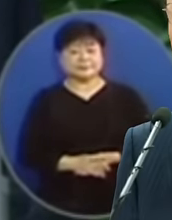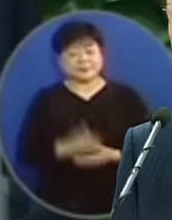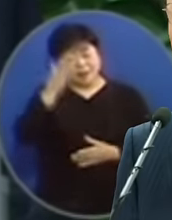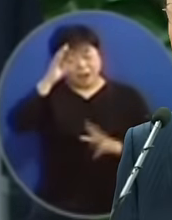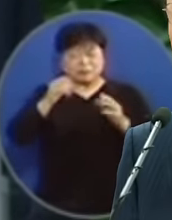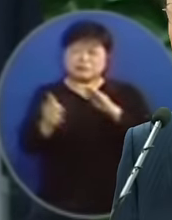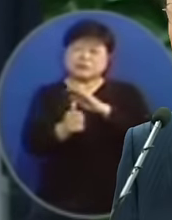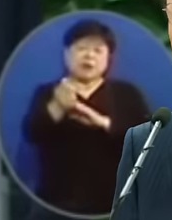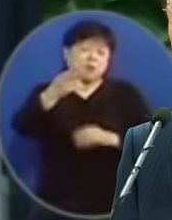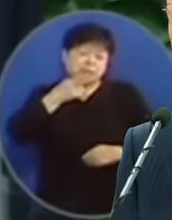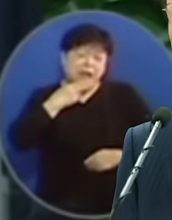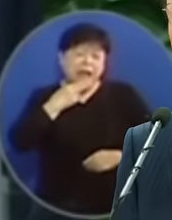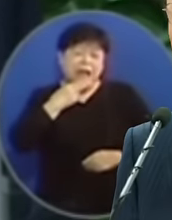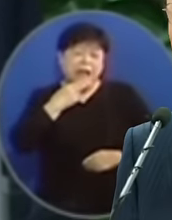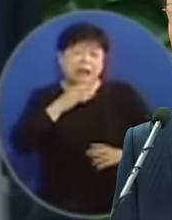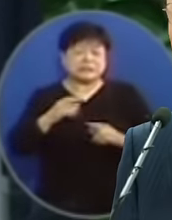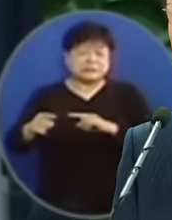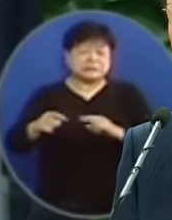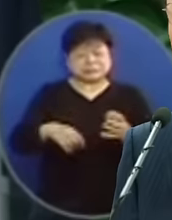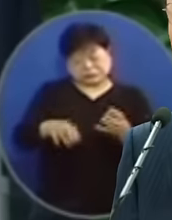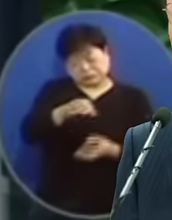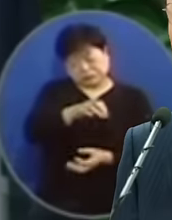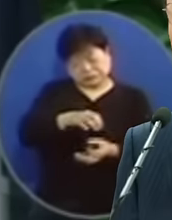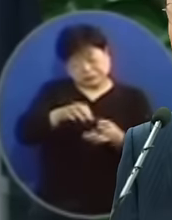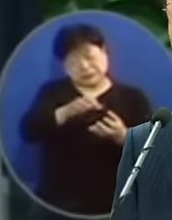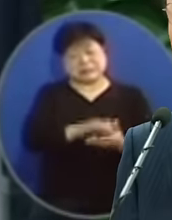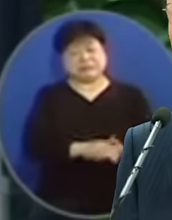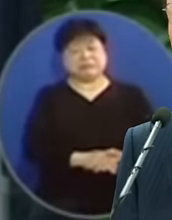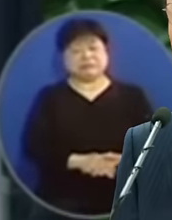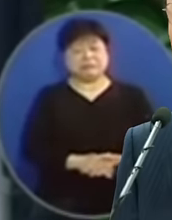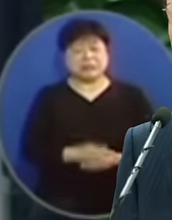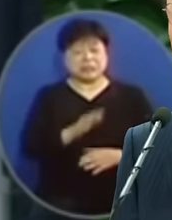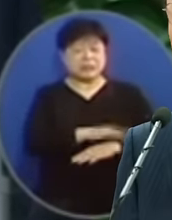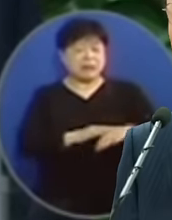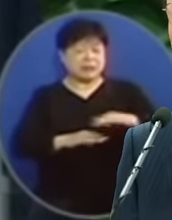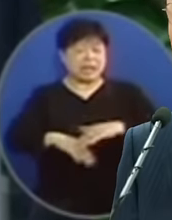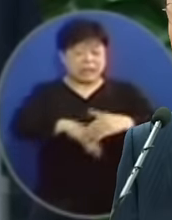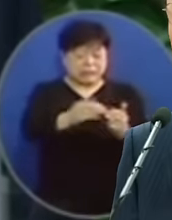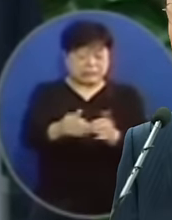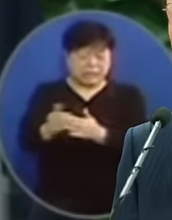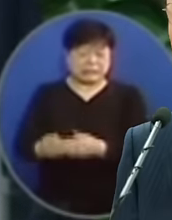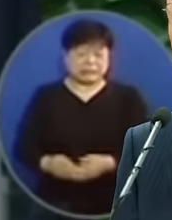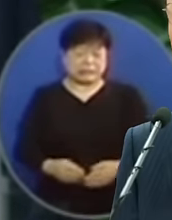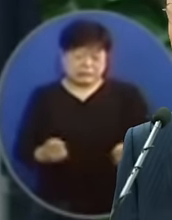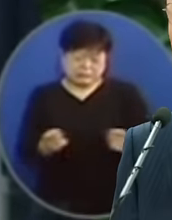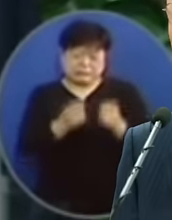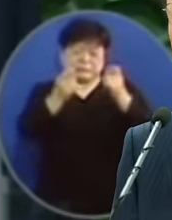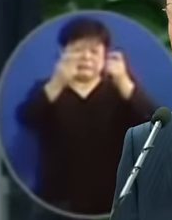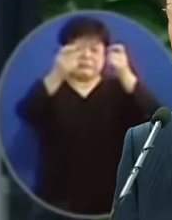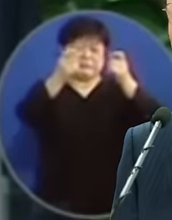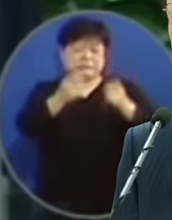한국 희망이 없다. 정치가 요란스럽고 여당 야당이 서로 대결했는데